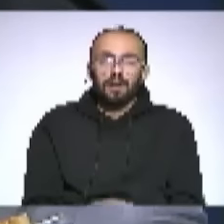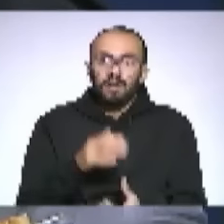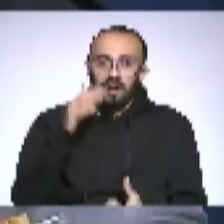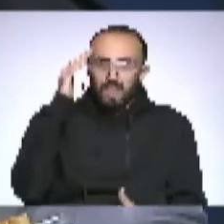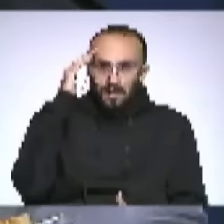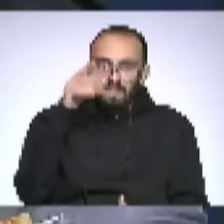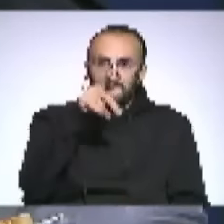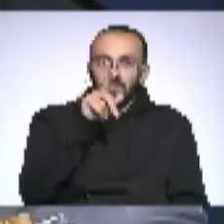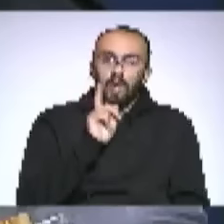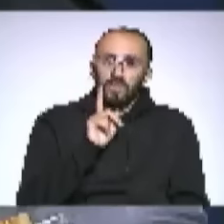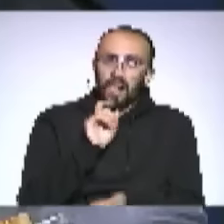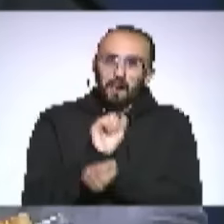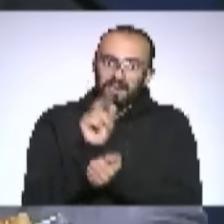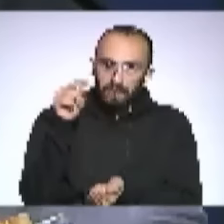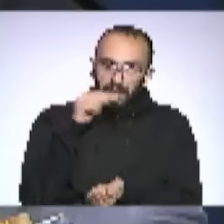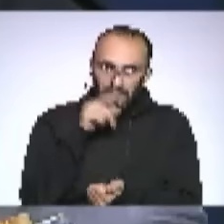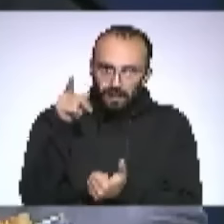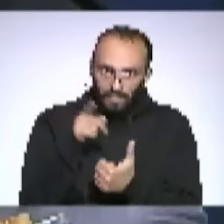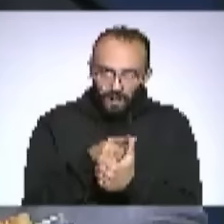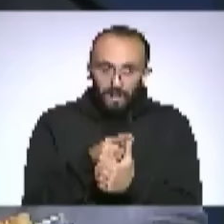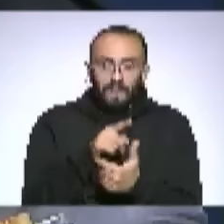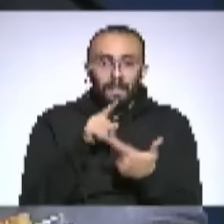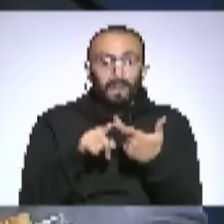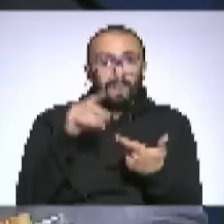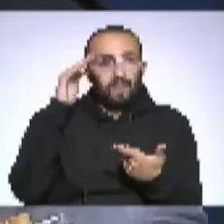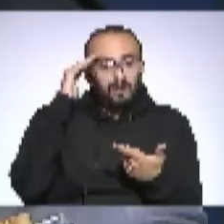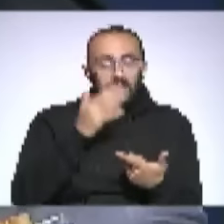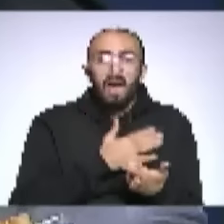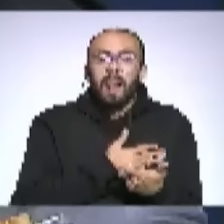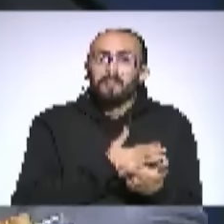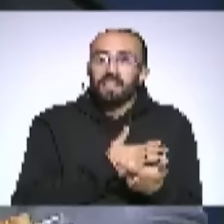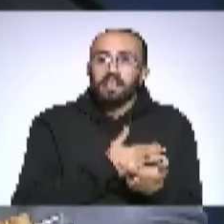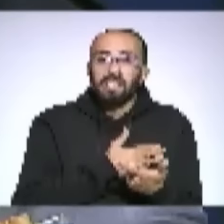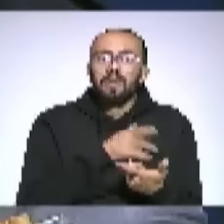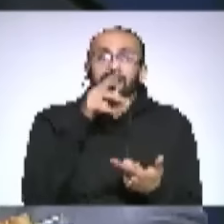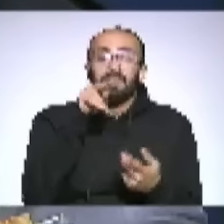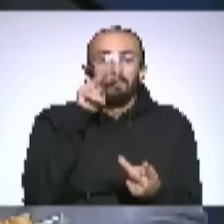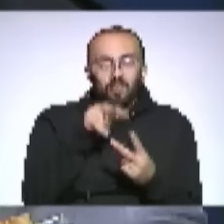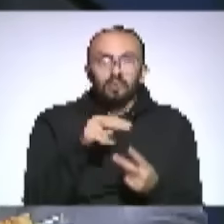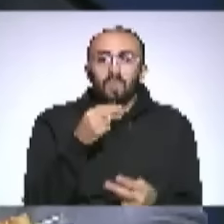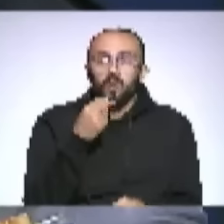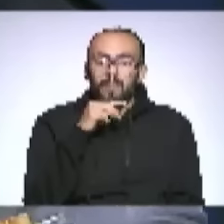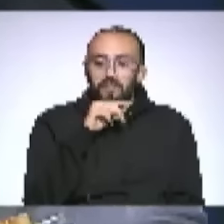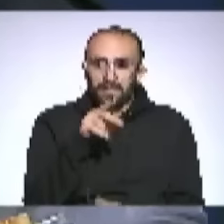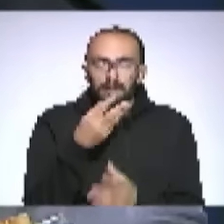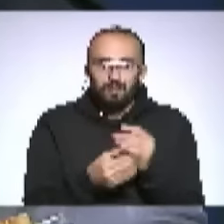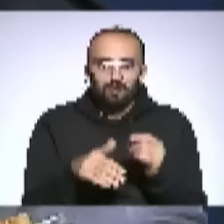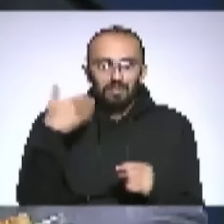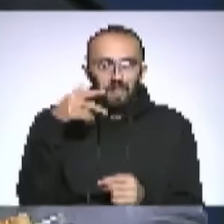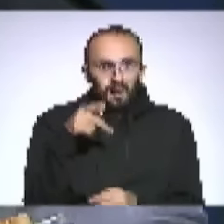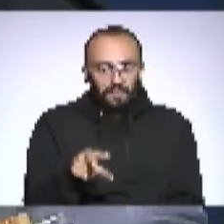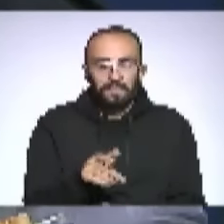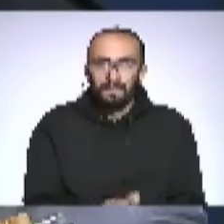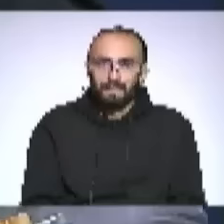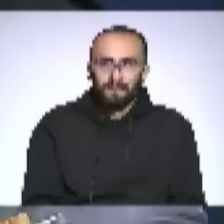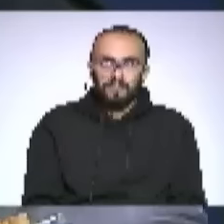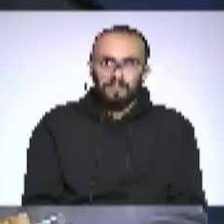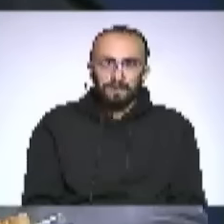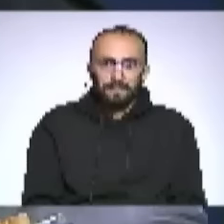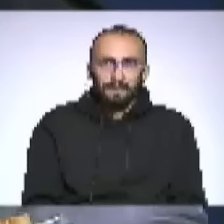عليها من الحبس اه وبشكرك حبيبي من كل قلبي انك بصيت لبنتك ومستقبلها تمام